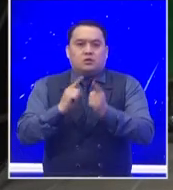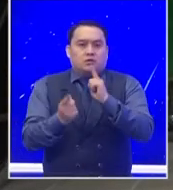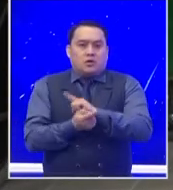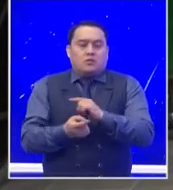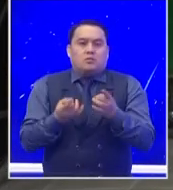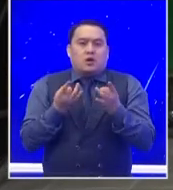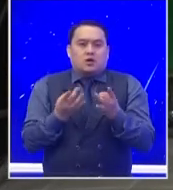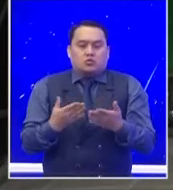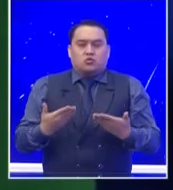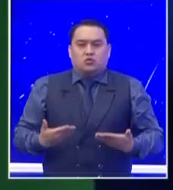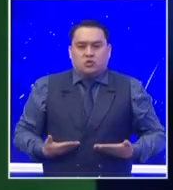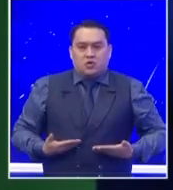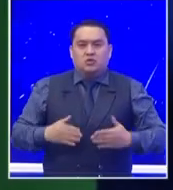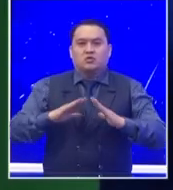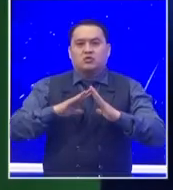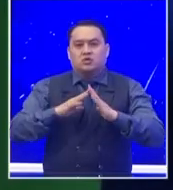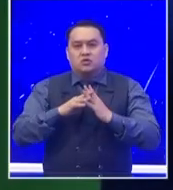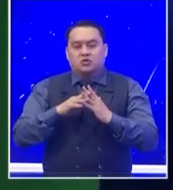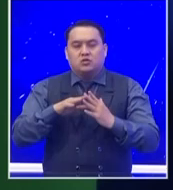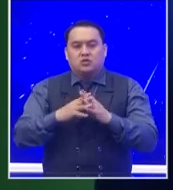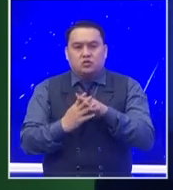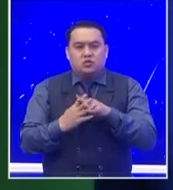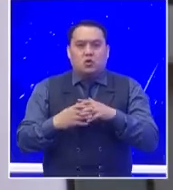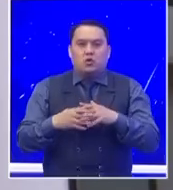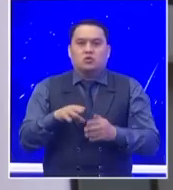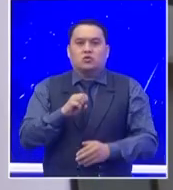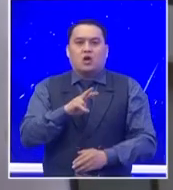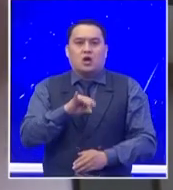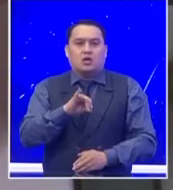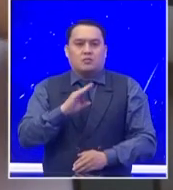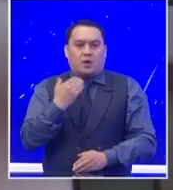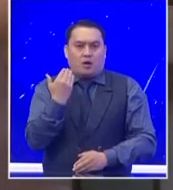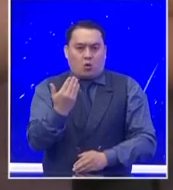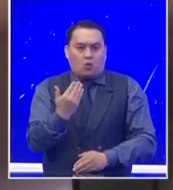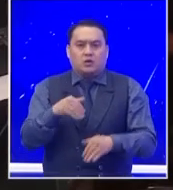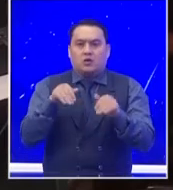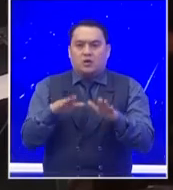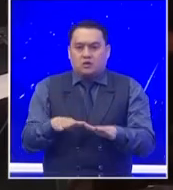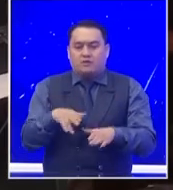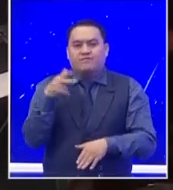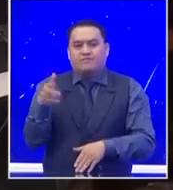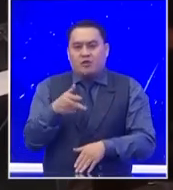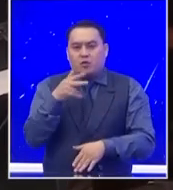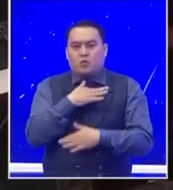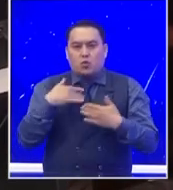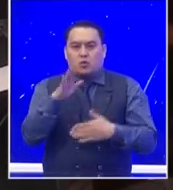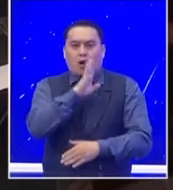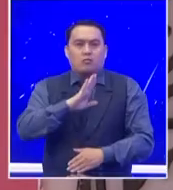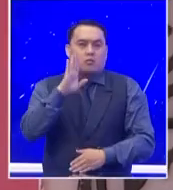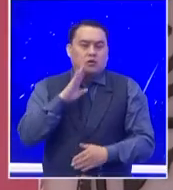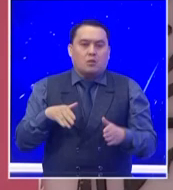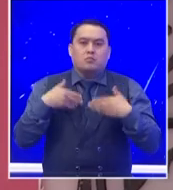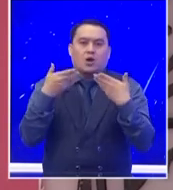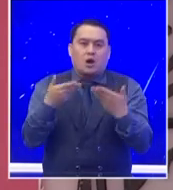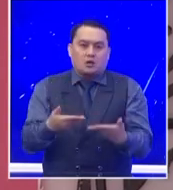сельской женщины. Ее жизненная ситуация сильно растрогала режиссера Шарипу Разбаеву, которая решила снять фильм о многодетной матери и